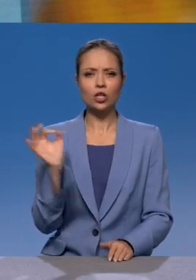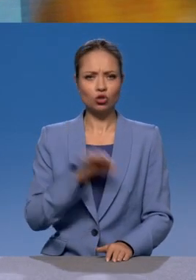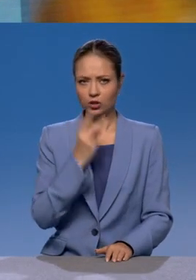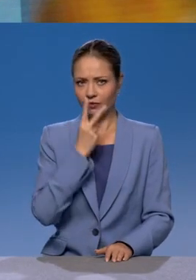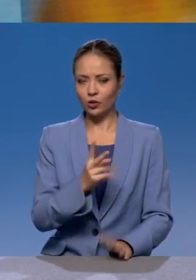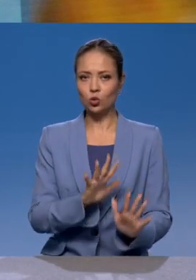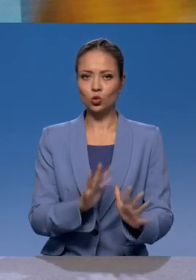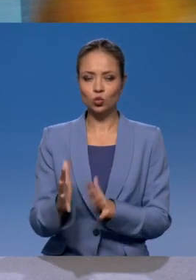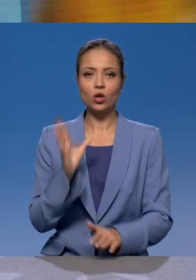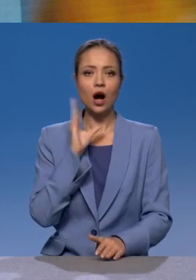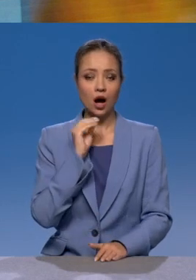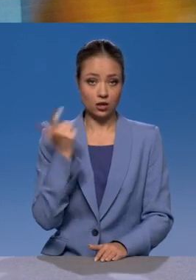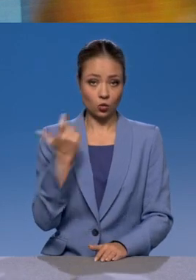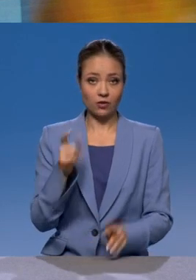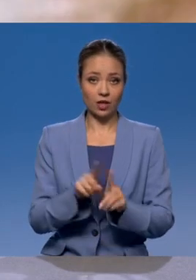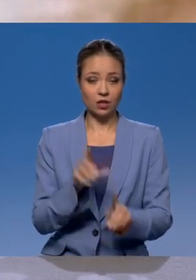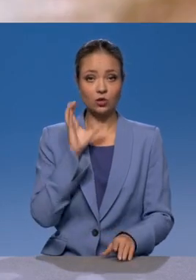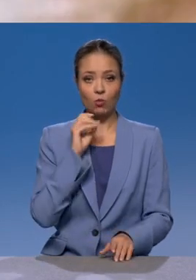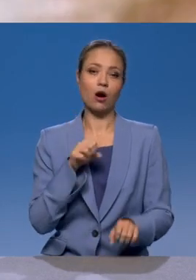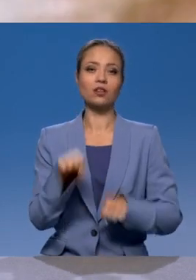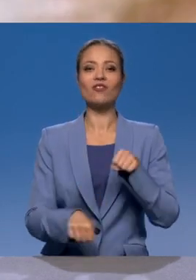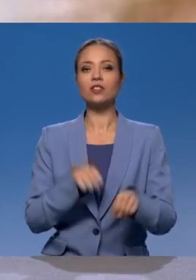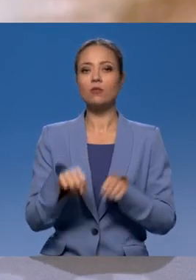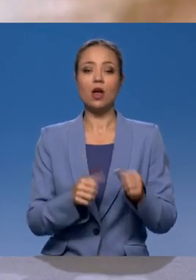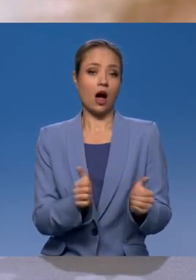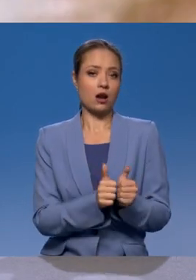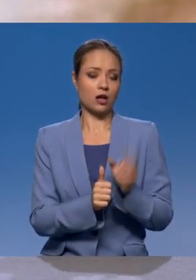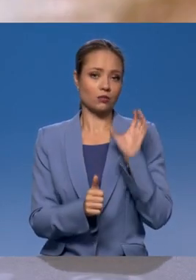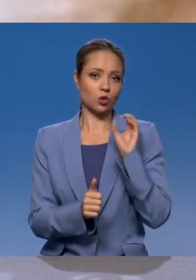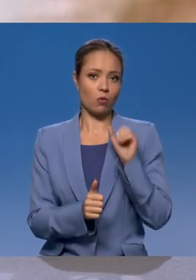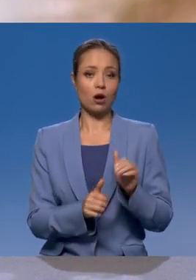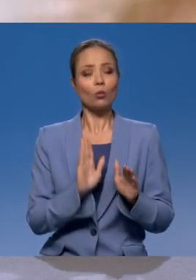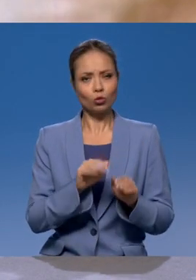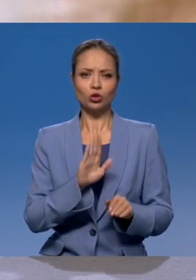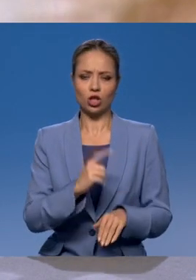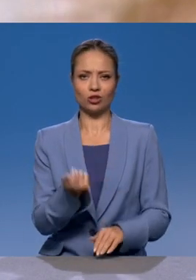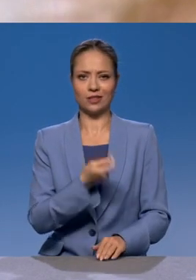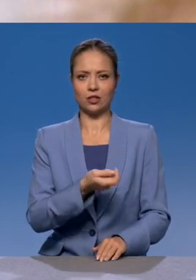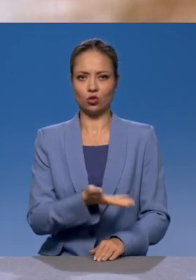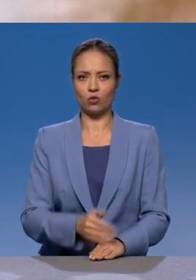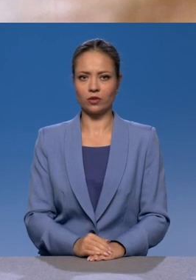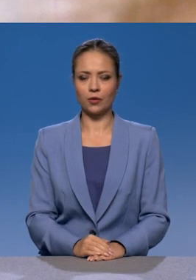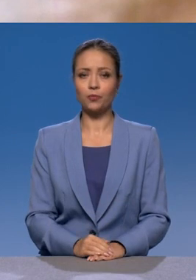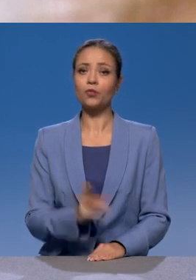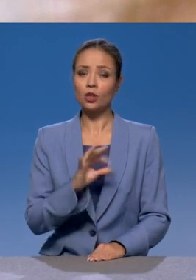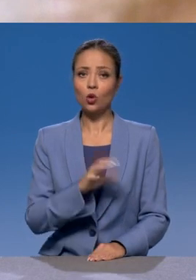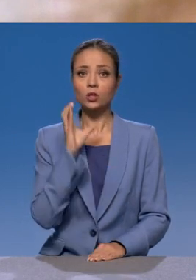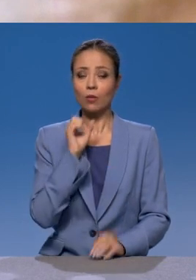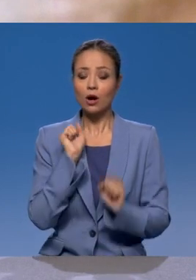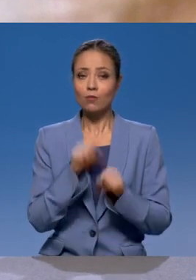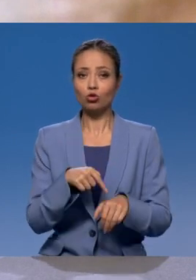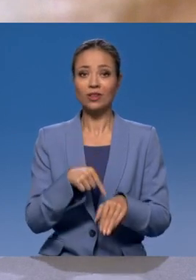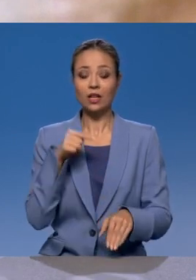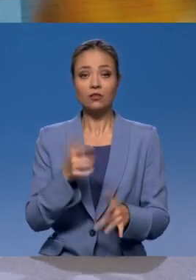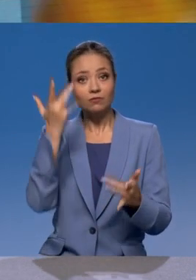когда владельцы этих собак на велосипеде едут, собака бежит рядом, пусть даже дрессированная. Но она может отреагировать